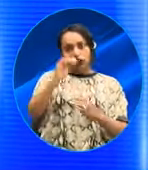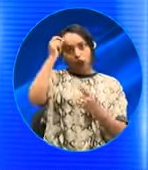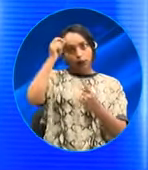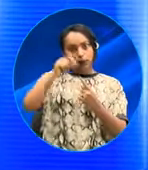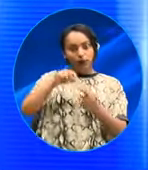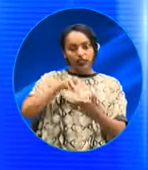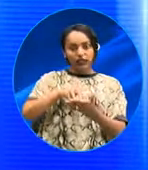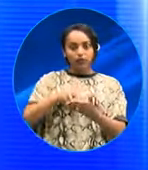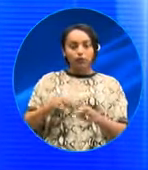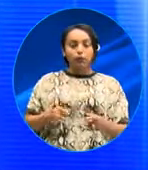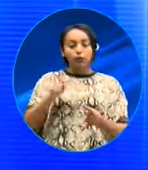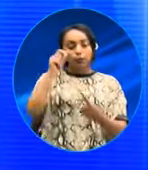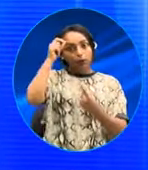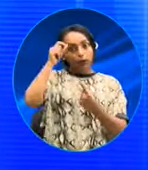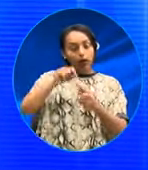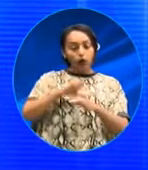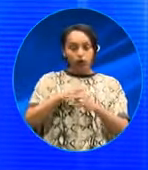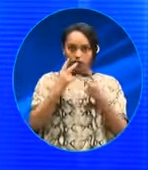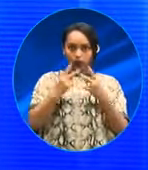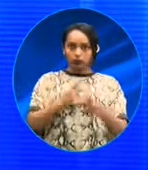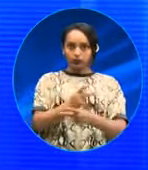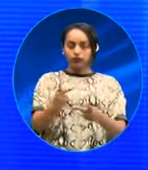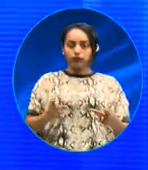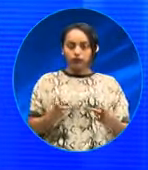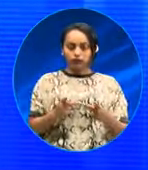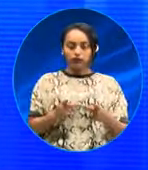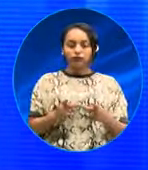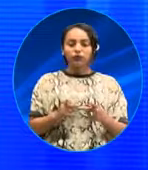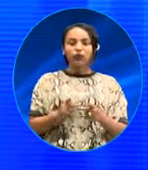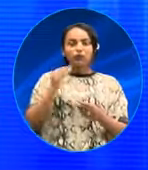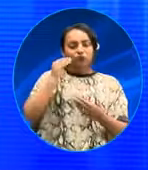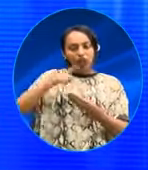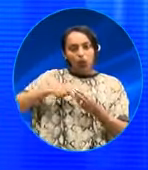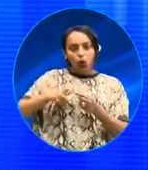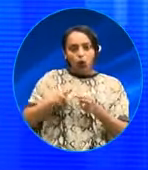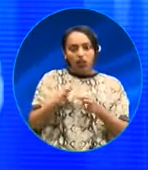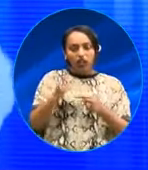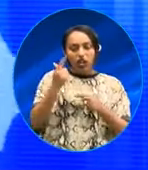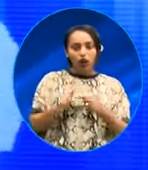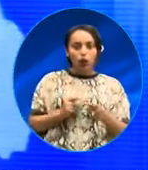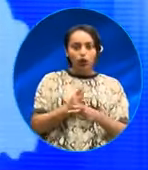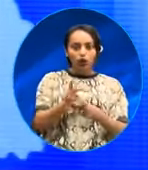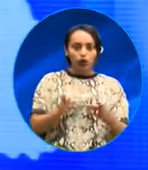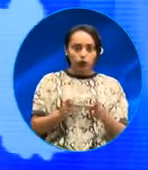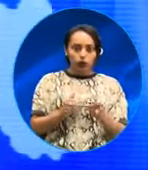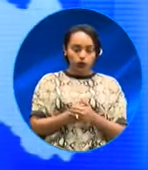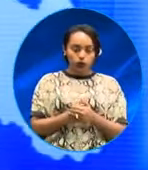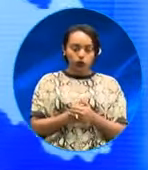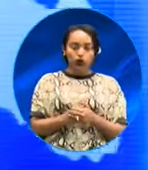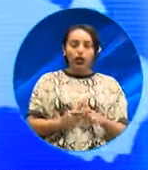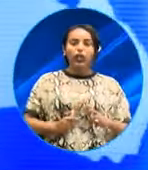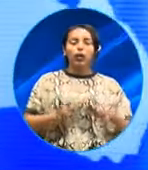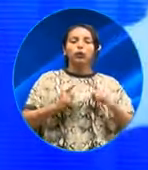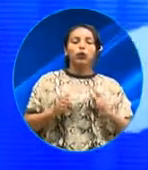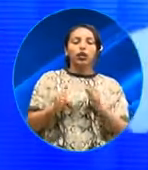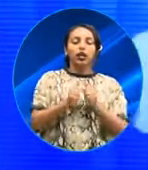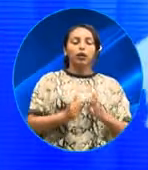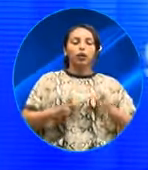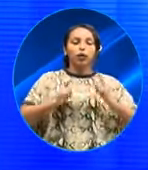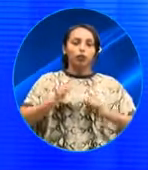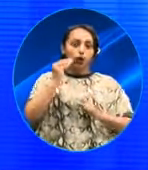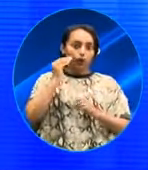ፕላኑ በከተማው ስትራክቸራል ፕላን ላይ የተመላከቱ ቦታዎች፣ የሰፈር ቁርጥራጭ አረንጓዴ ቦታዎች፣ የመኖሪያ የጋራ